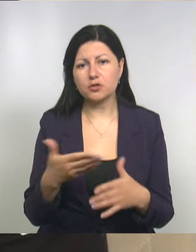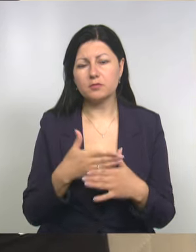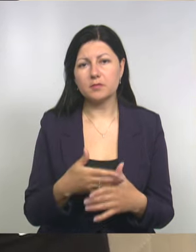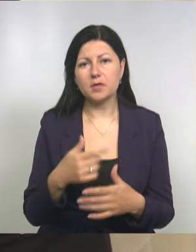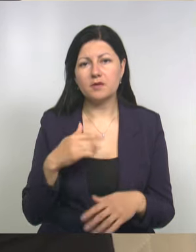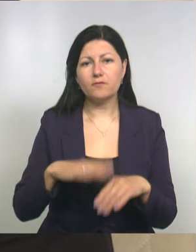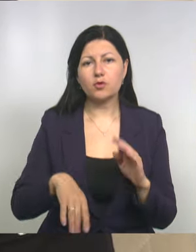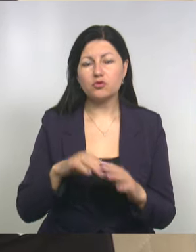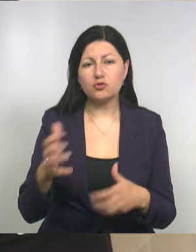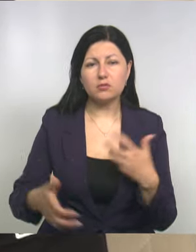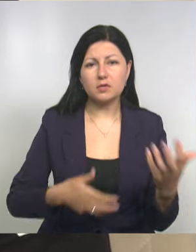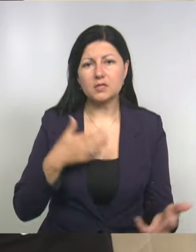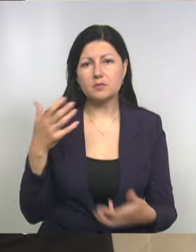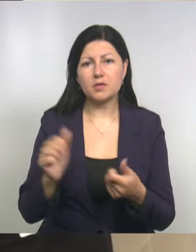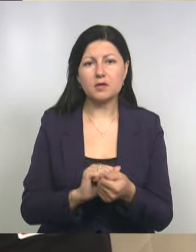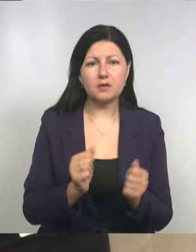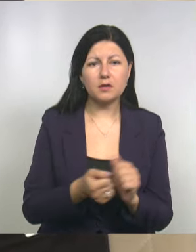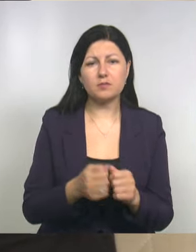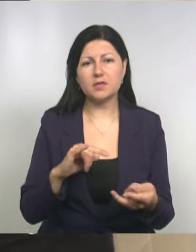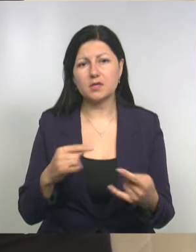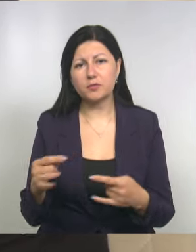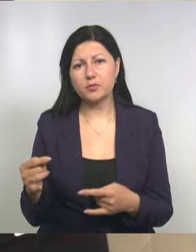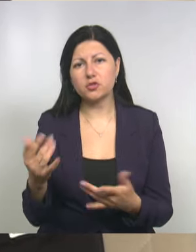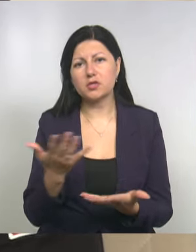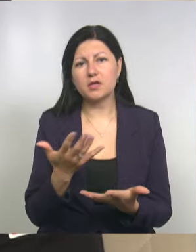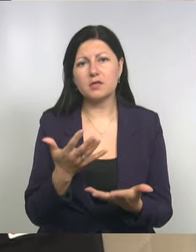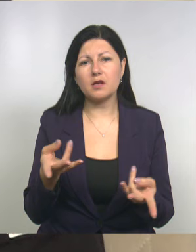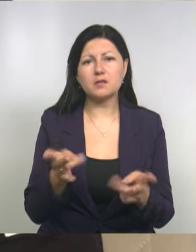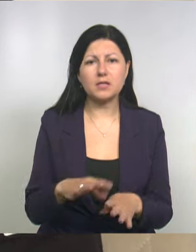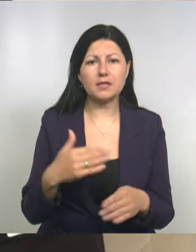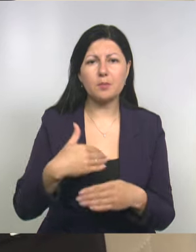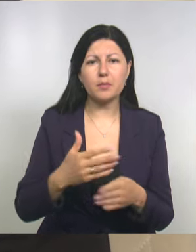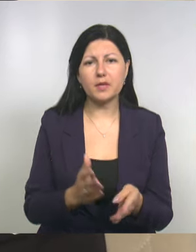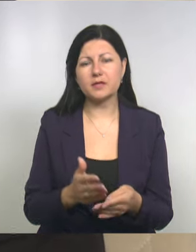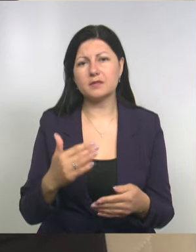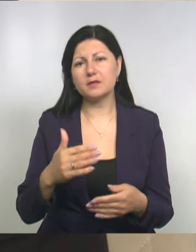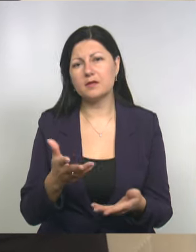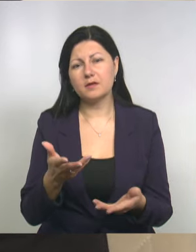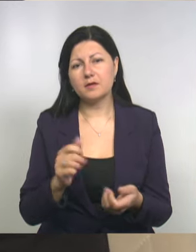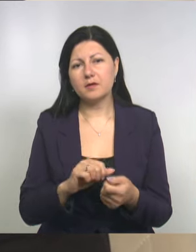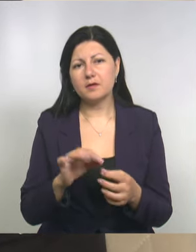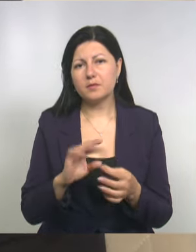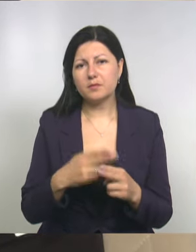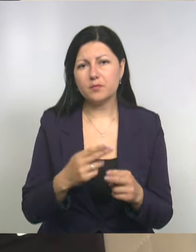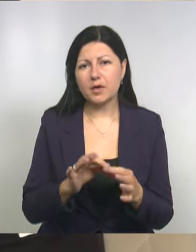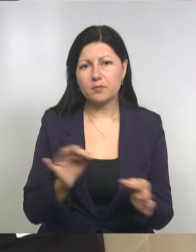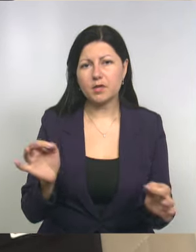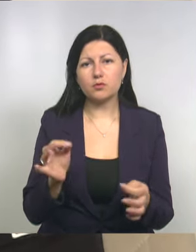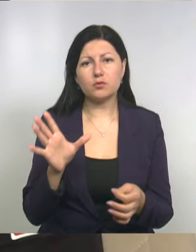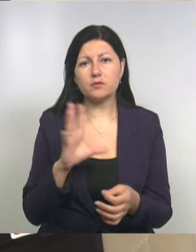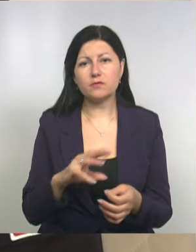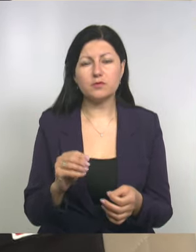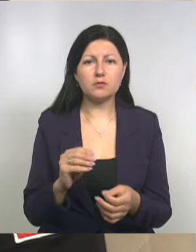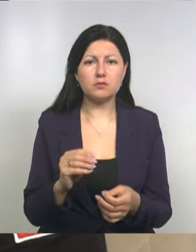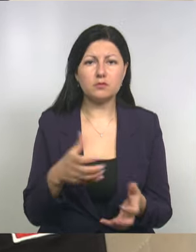продолжали вручную разбирать завалы, камни, кирпичи, какие-то остатки плит, арматуру. Это все разбирали